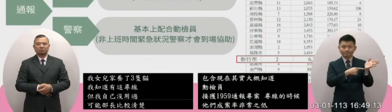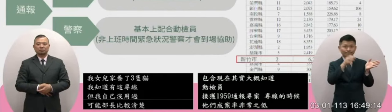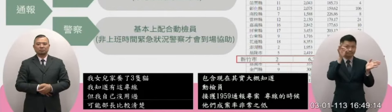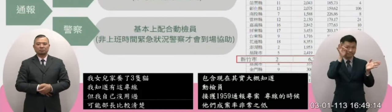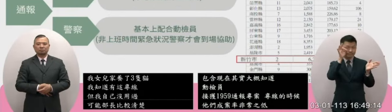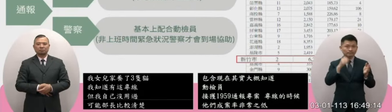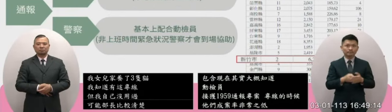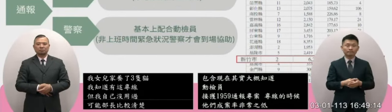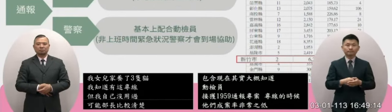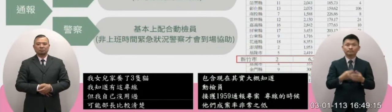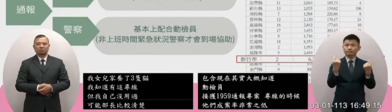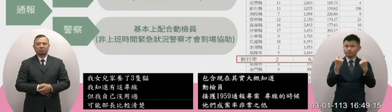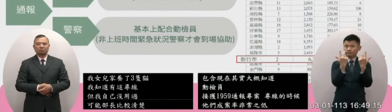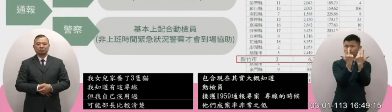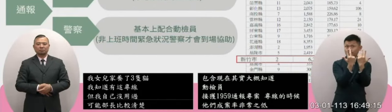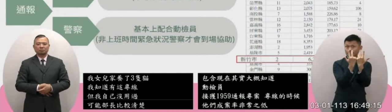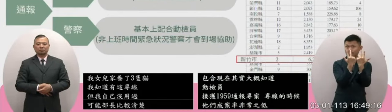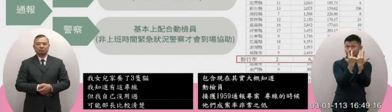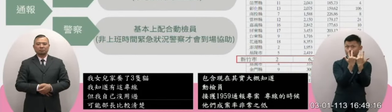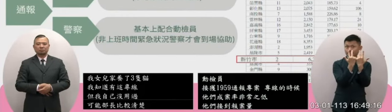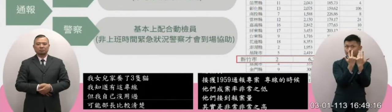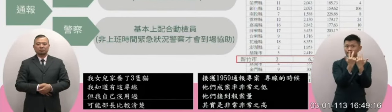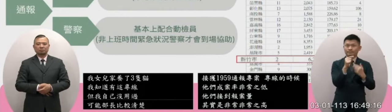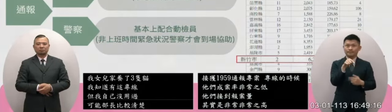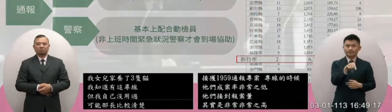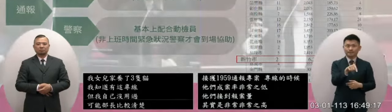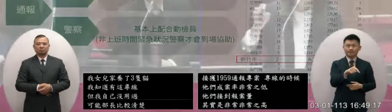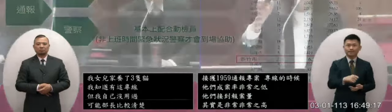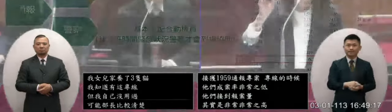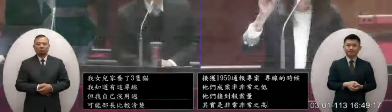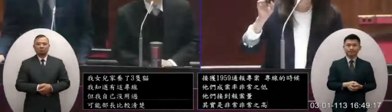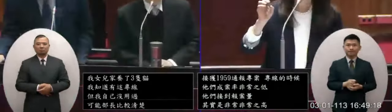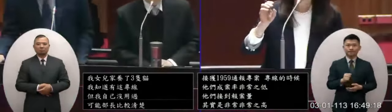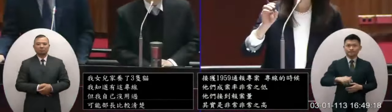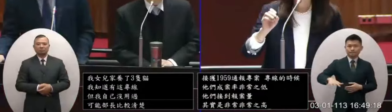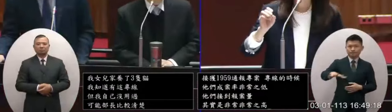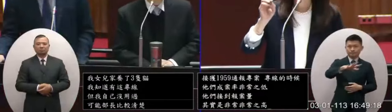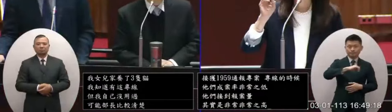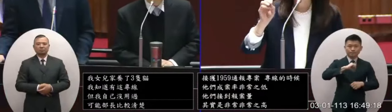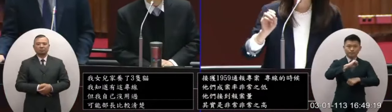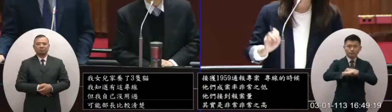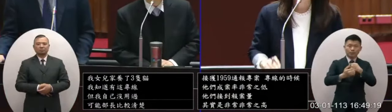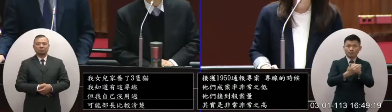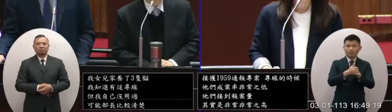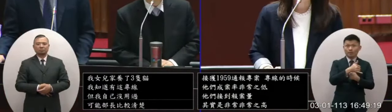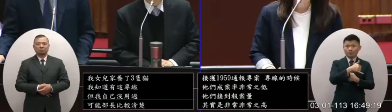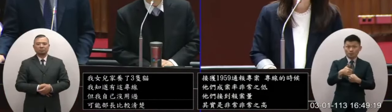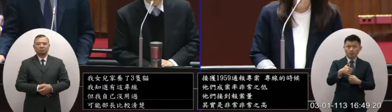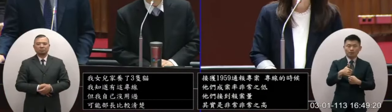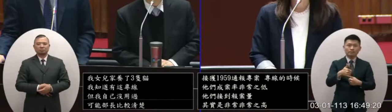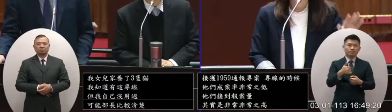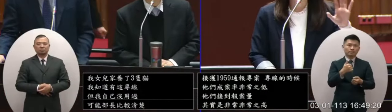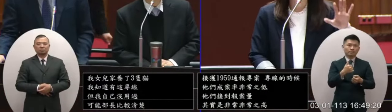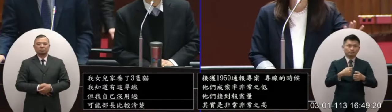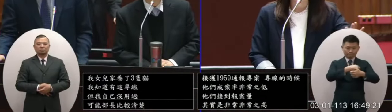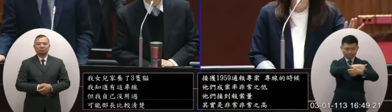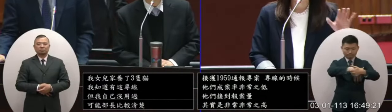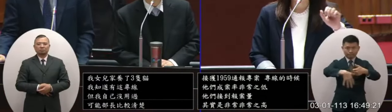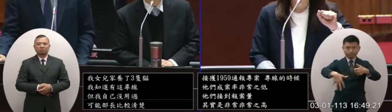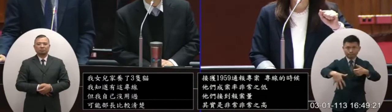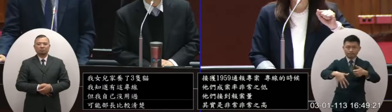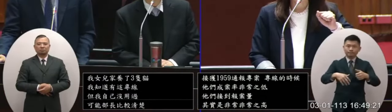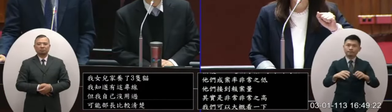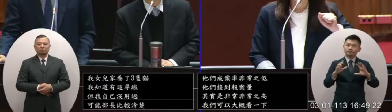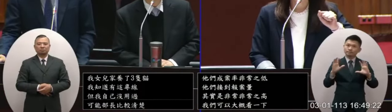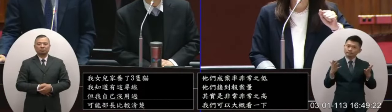说我们以新北市来说，他们整个所有整体的动保员也就是动检员的编制，包含动检员